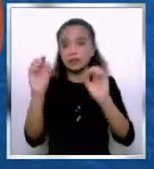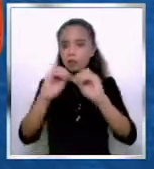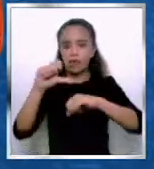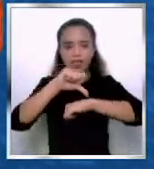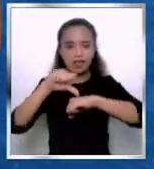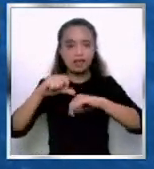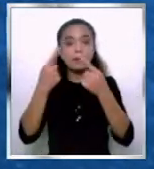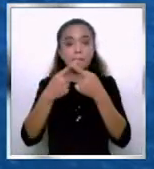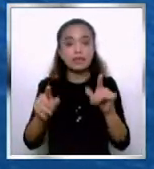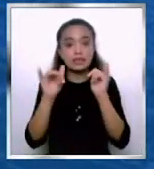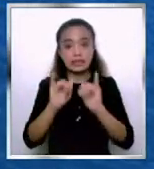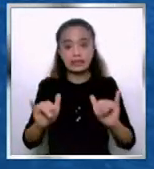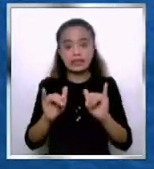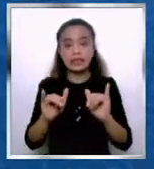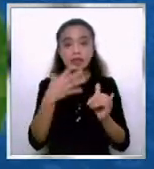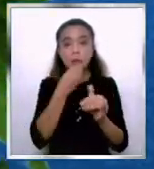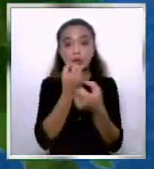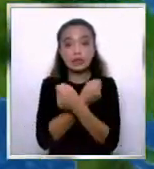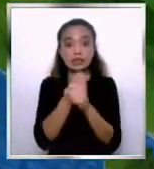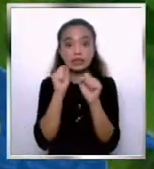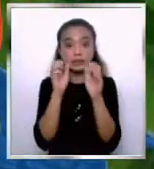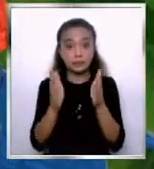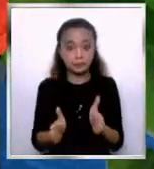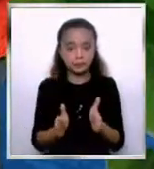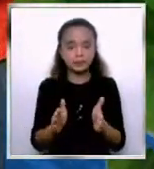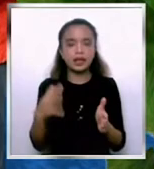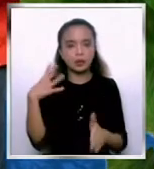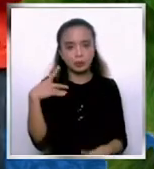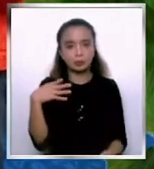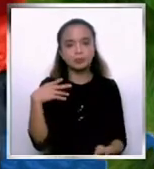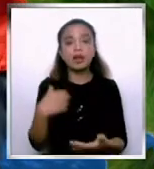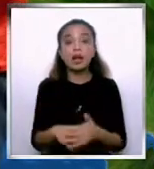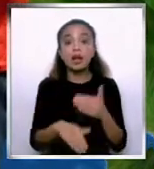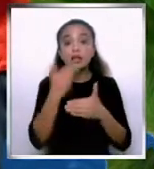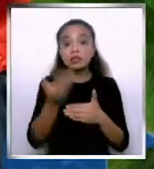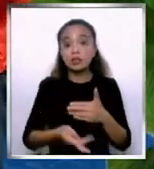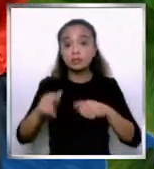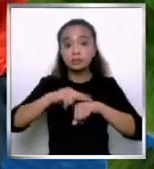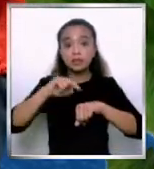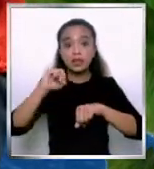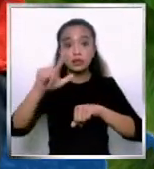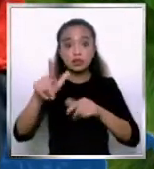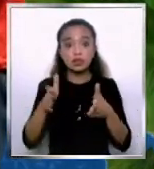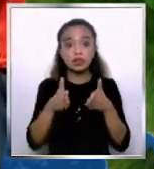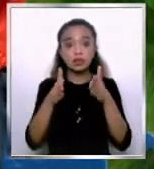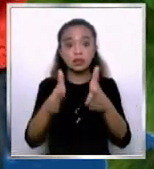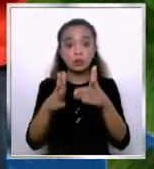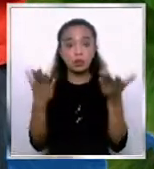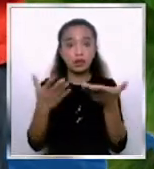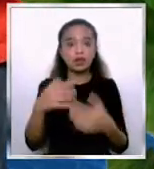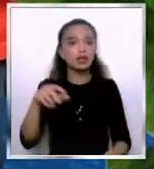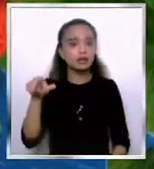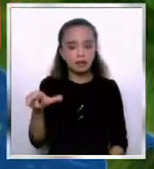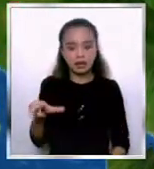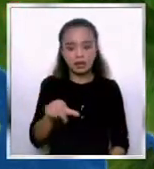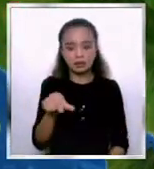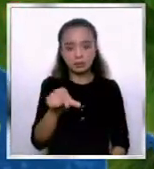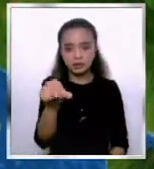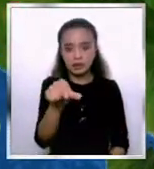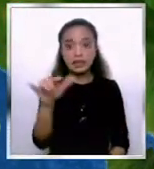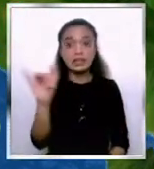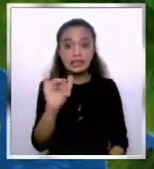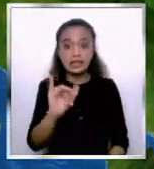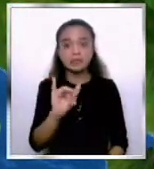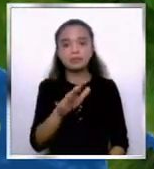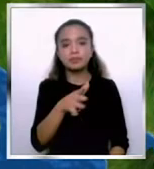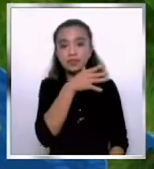rin ng mga rescuer. Binahari ng bahagi ng National Highway dyan naman sa may UPI, Maguindanao. Pati ang mga palayan, mistulang